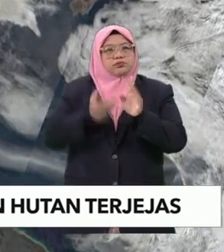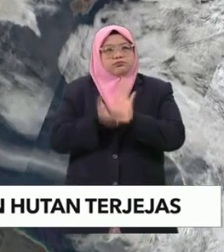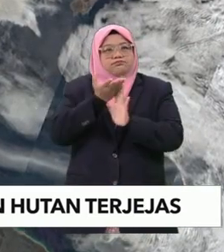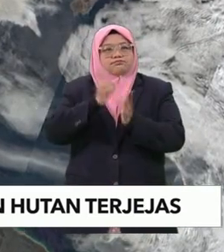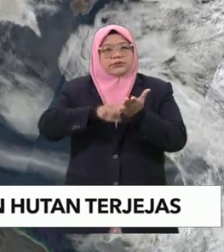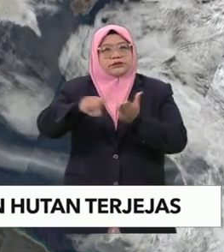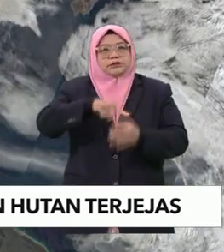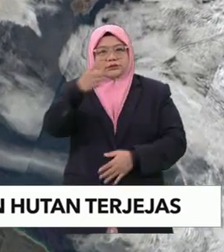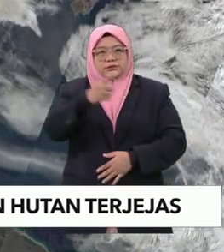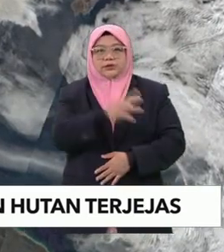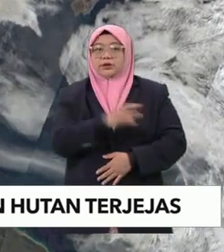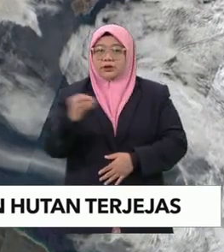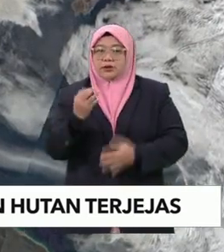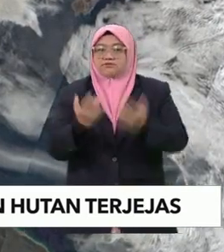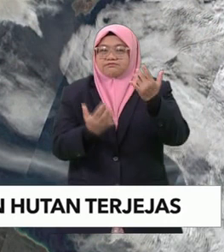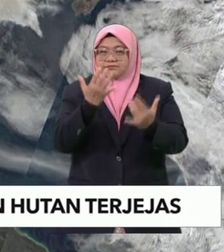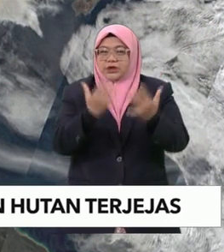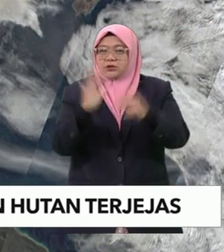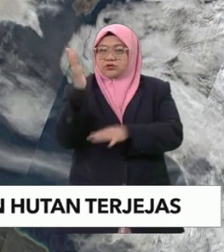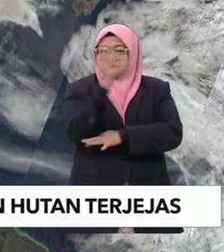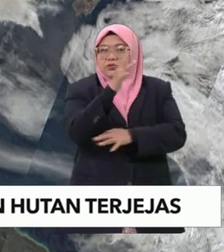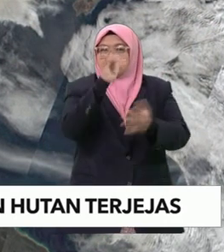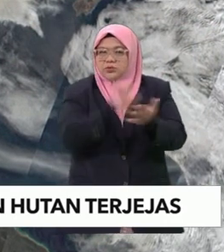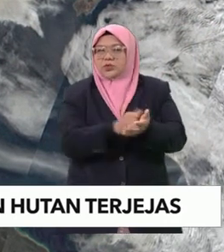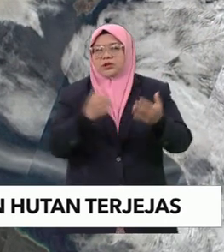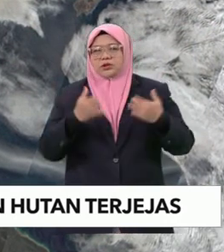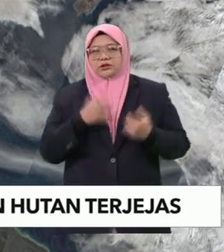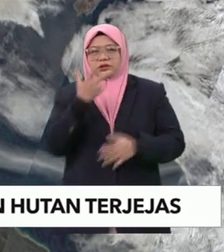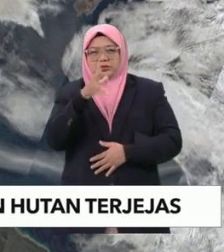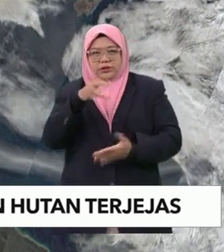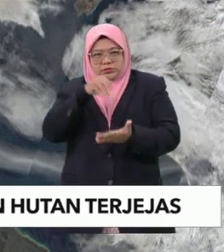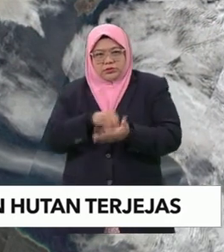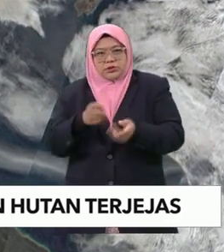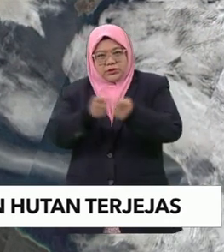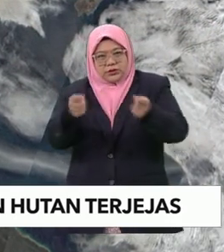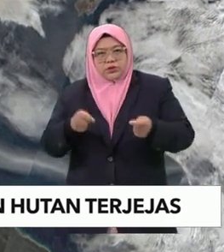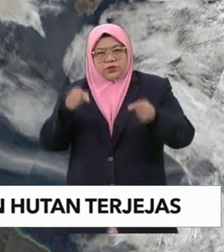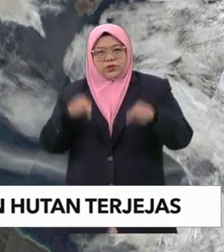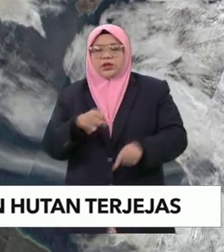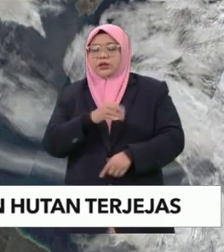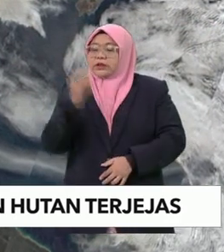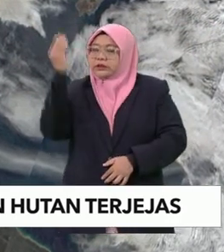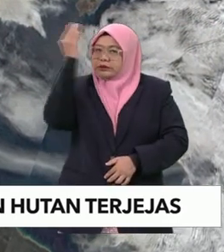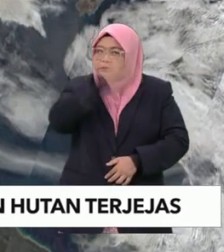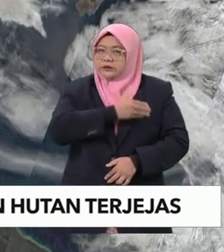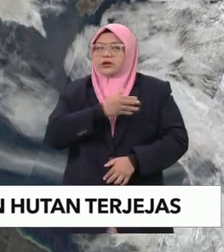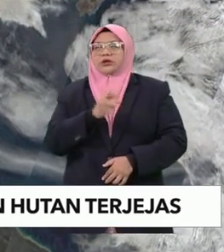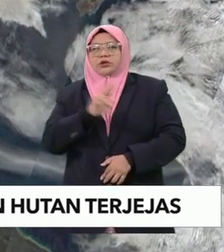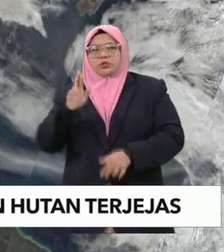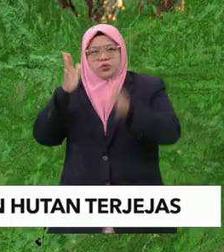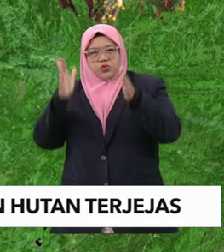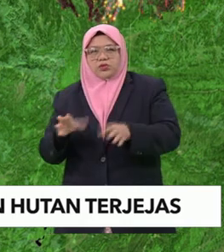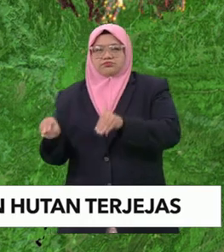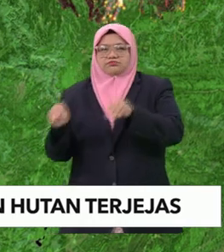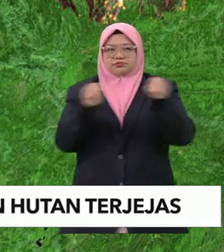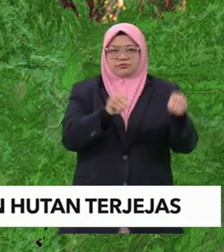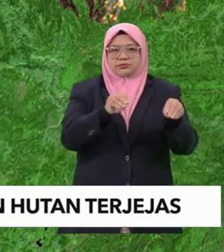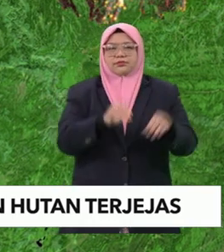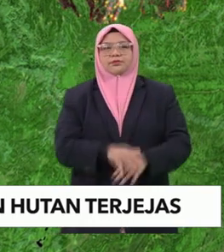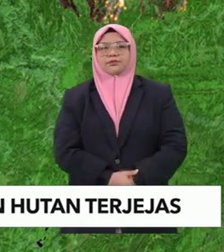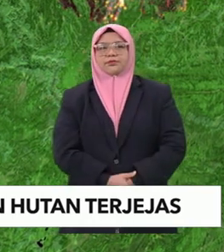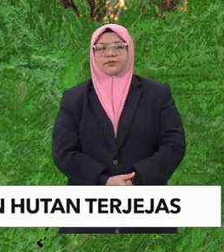minggu depan kebakaran hutan di Kanada telah mencegahkan 13 wilayah tahun ini seribuan penduduk berpindah